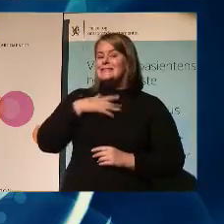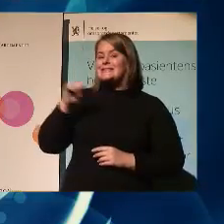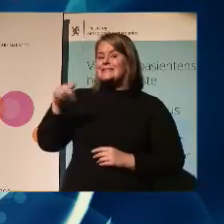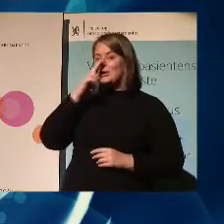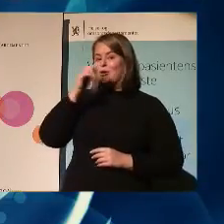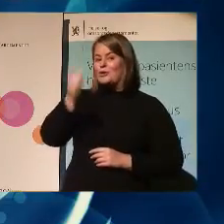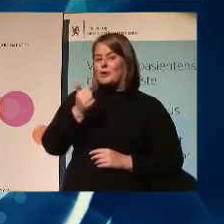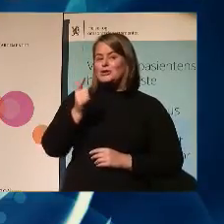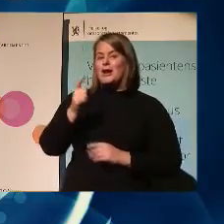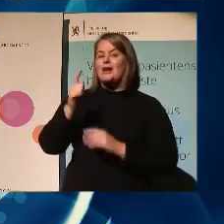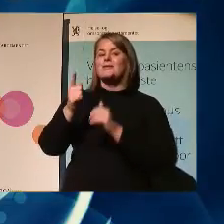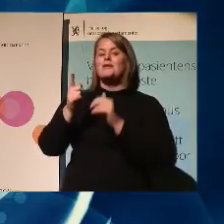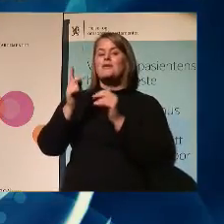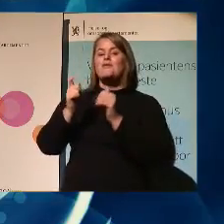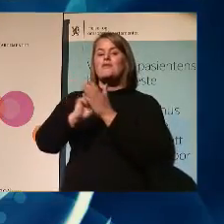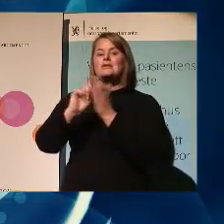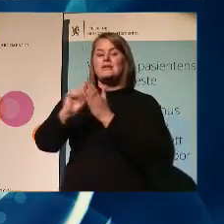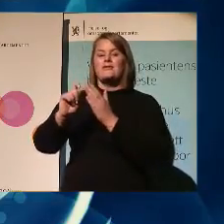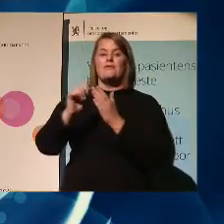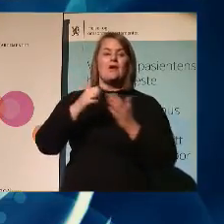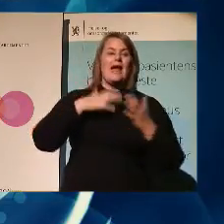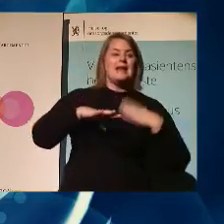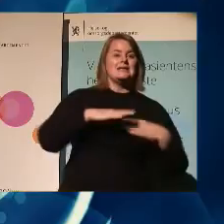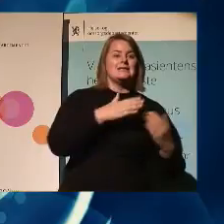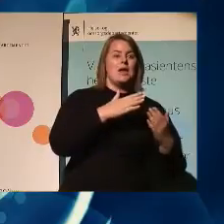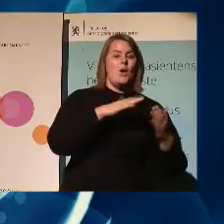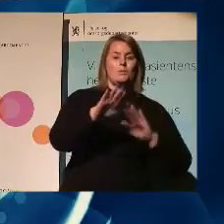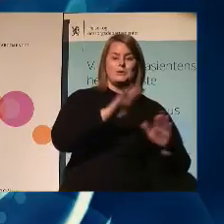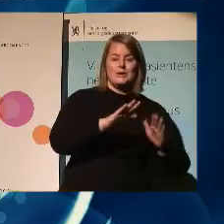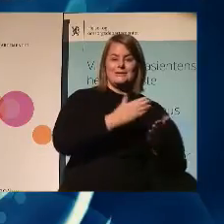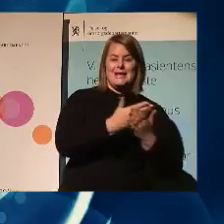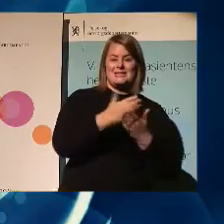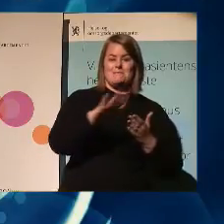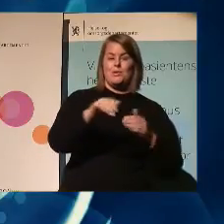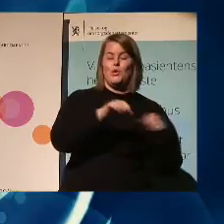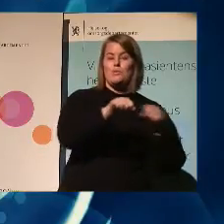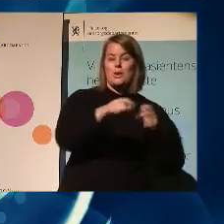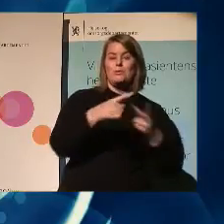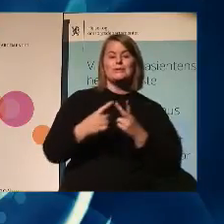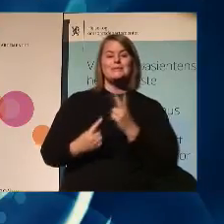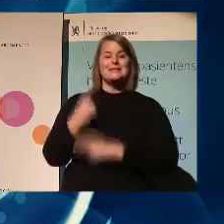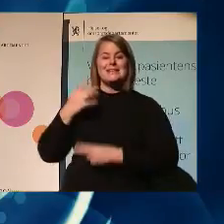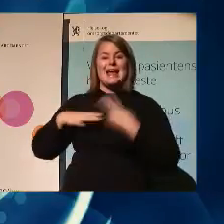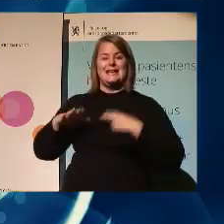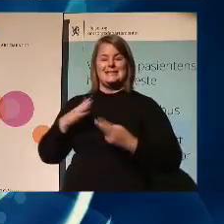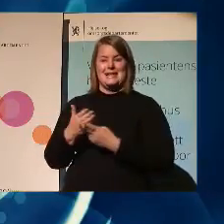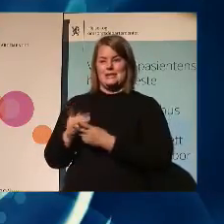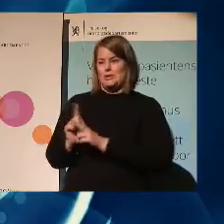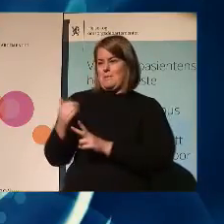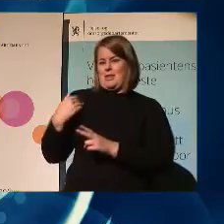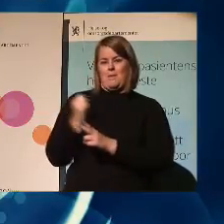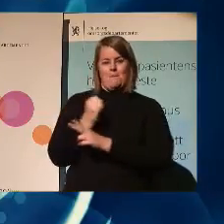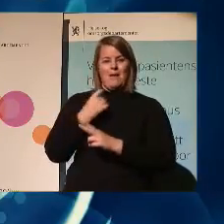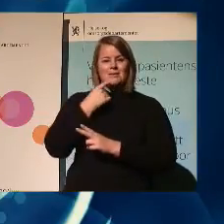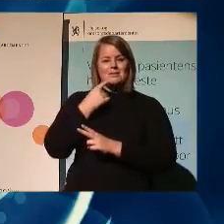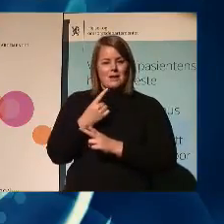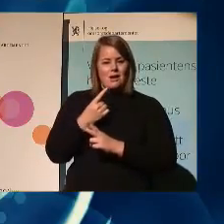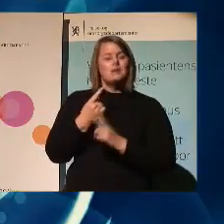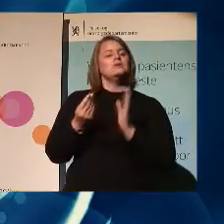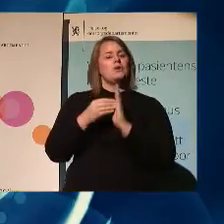samme forskriften for helse- og omsorgstjenesten i kommunene og i spesialisthelsetjenesten, som Bent snakket om før i dag, med klarere